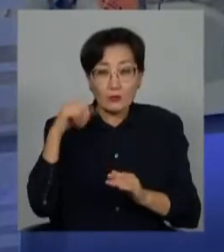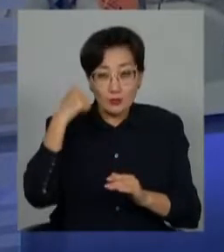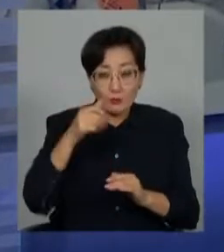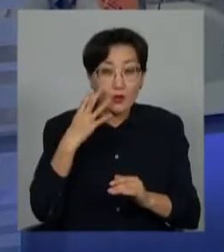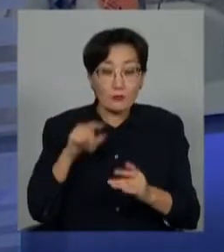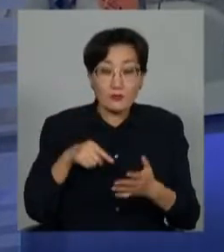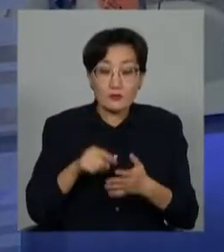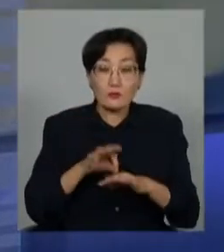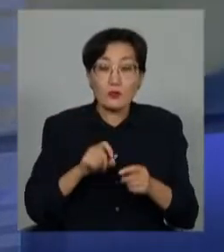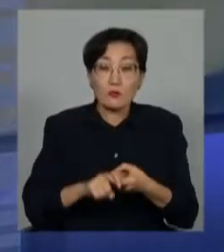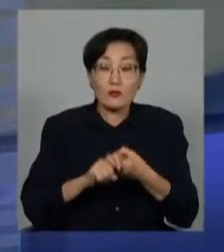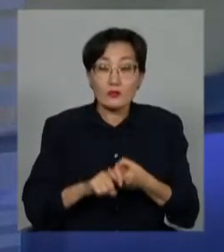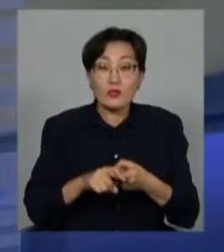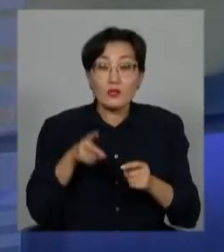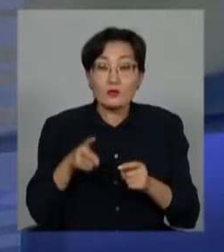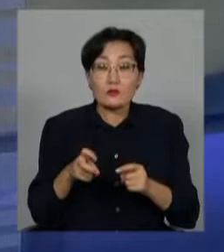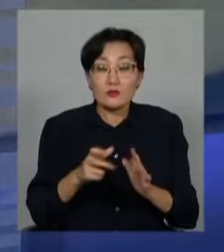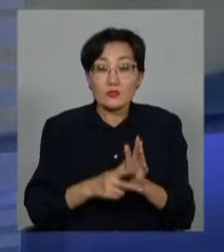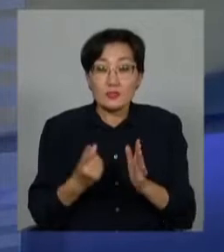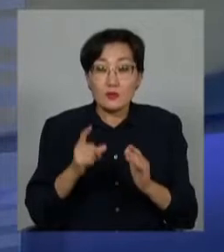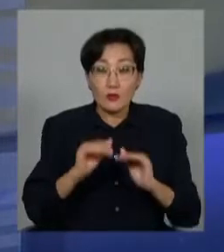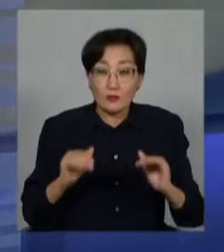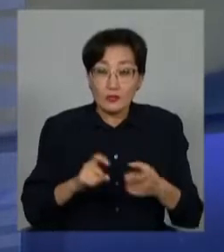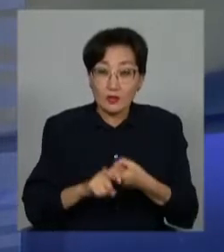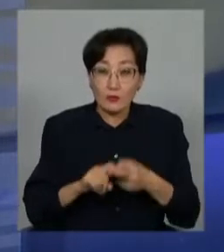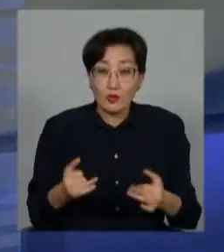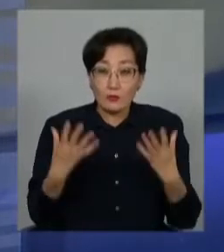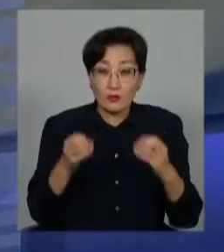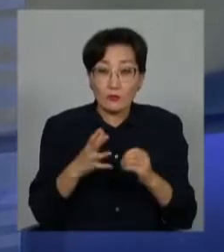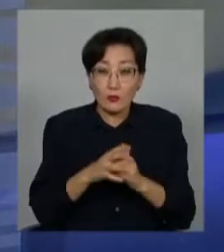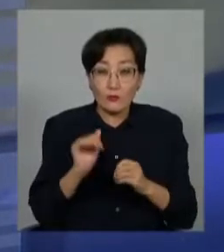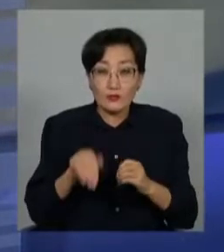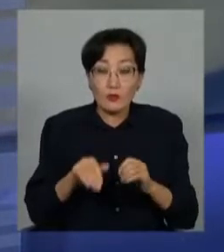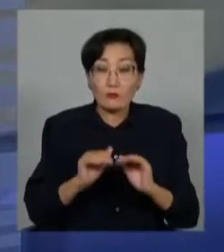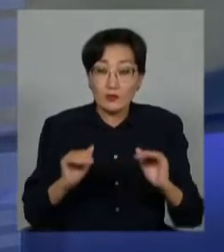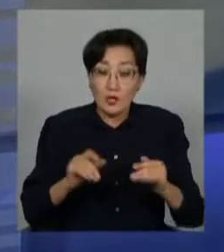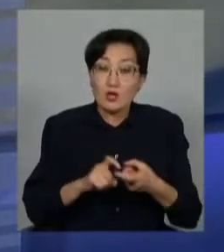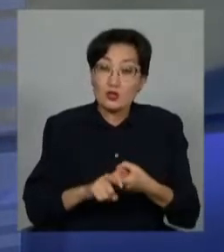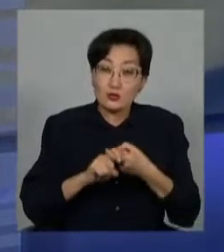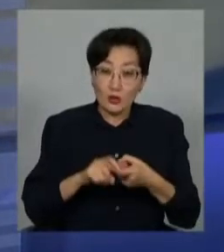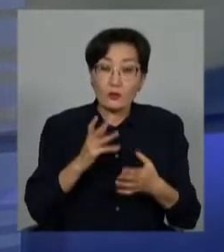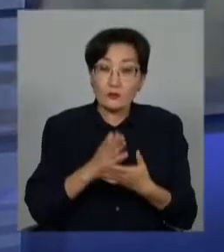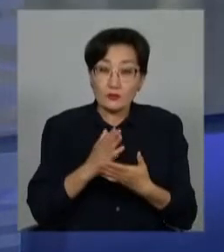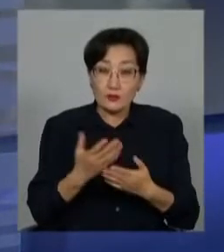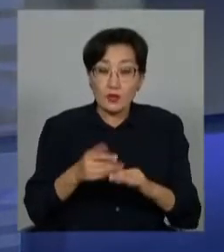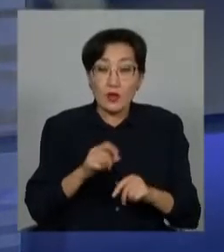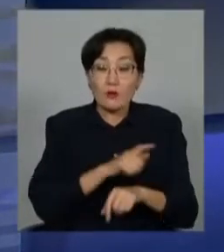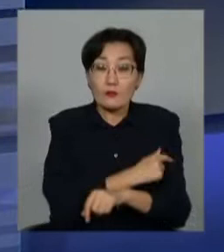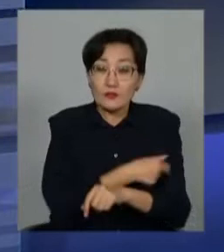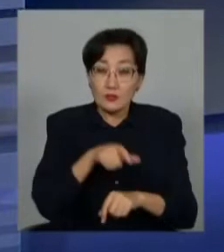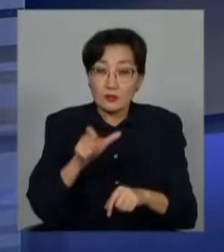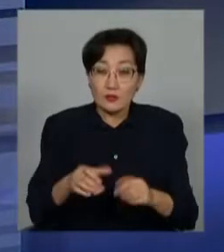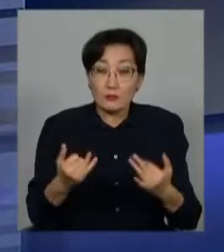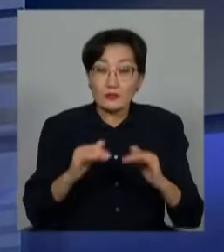бұл індетке 2281 бала шалдықса, бүгінде 15 мыңнан аса жеткіншек жұқтырып отыр. Сондай-ақ педиатрлар